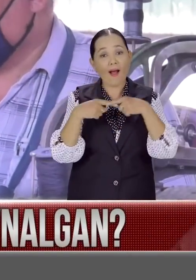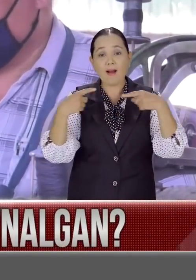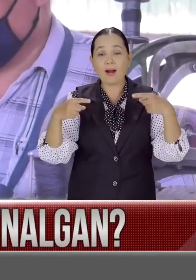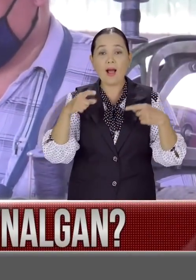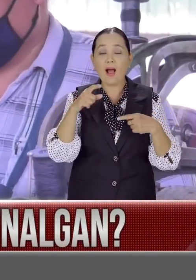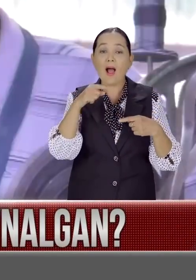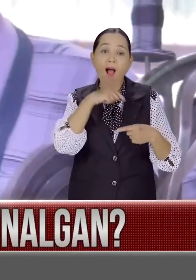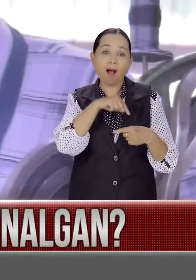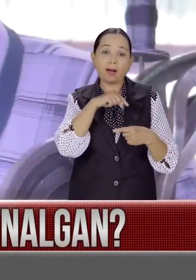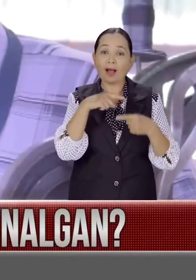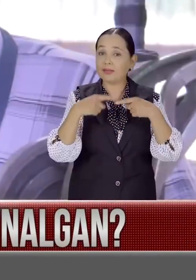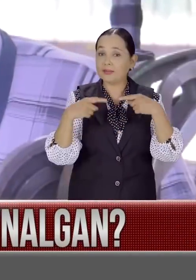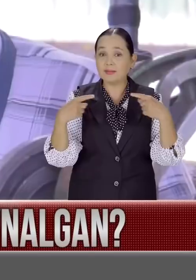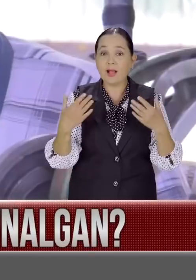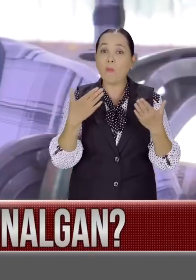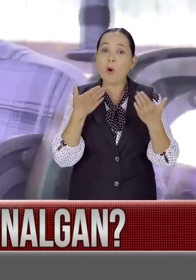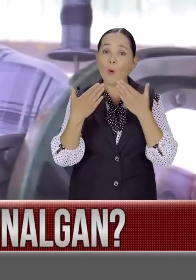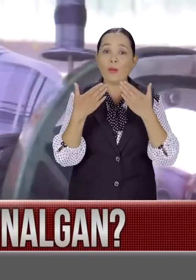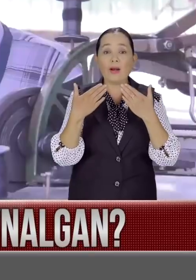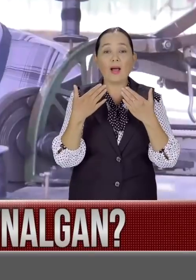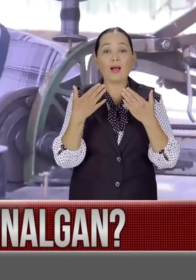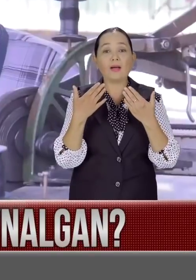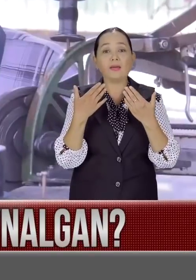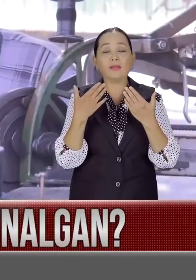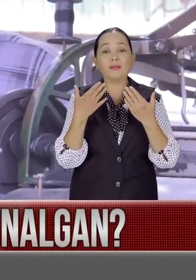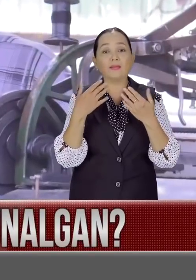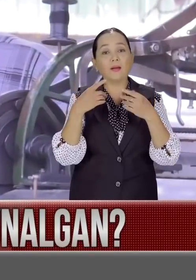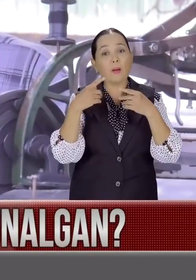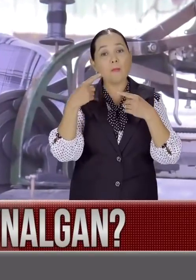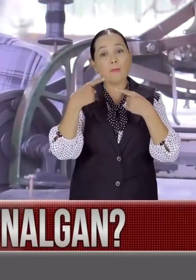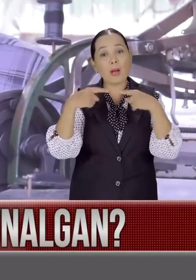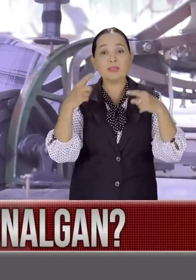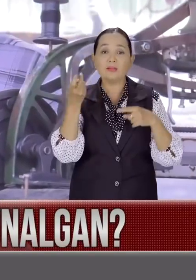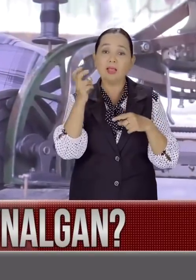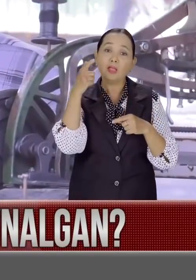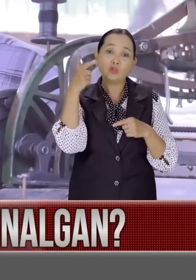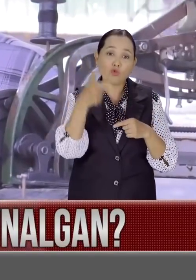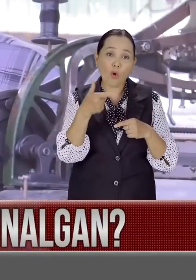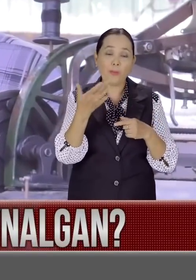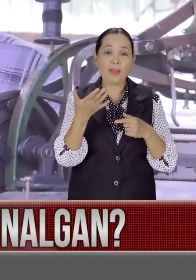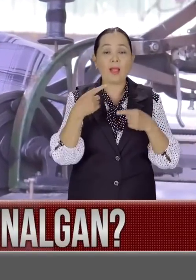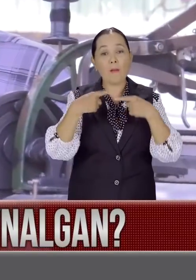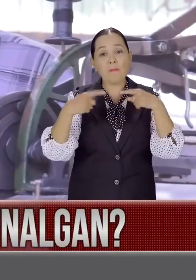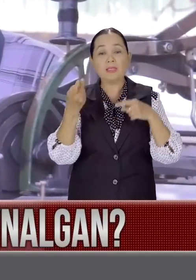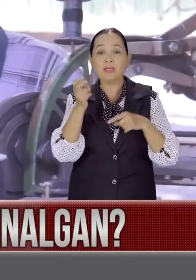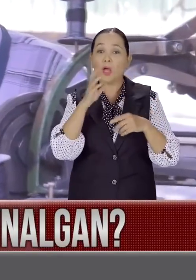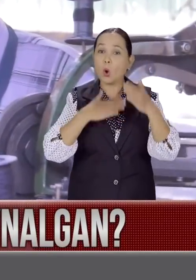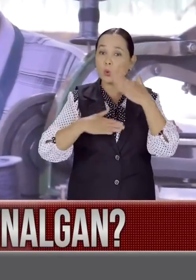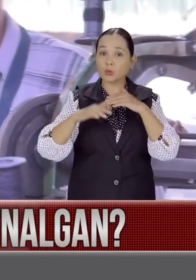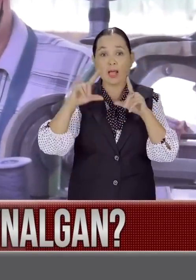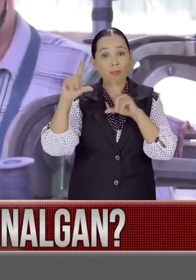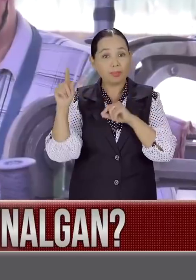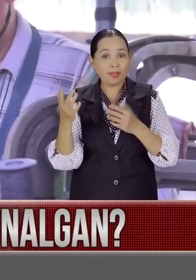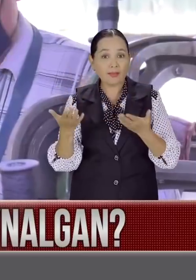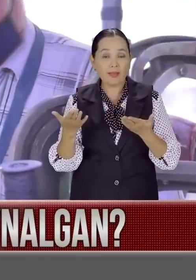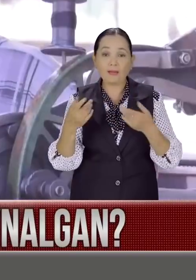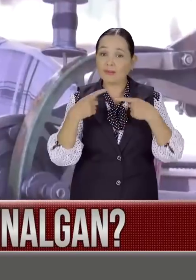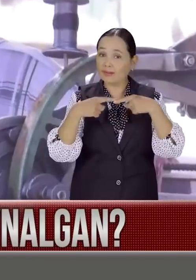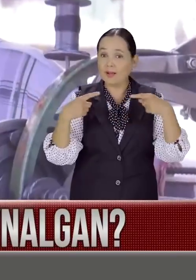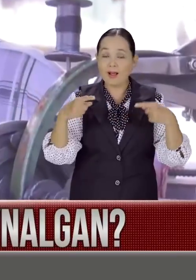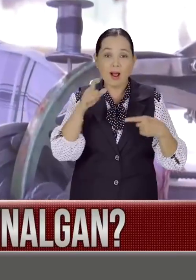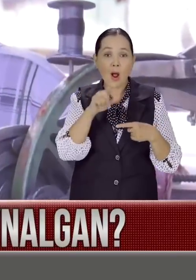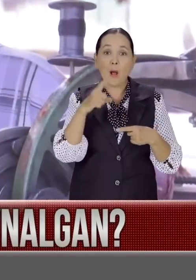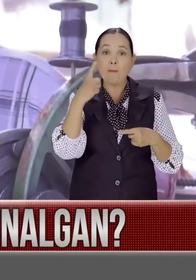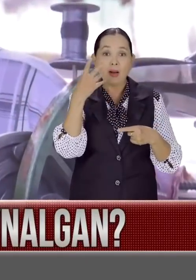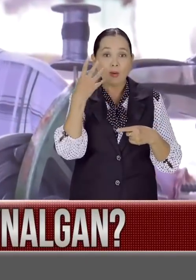odamlar. Odamlarga har xil muomala qilishing kerak. Har xil ba'zi biri kelib so'kib ketadi. Ba'zi bir kelib xursand bo'lib ketadi.